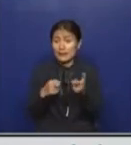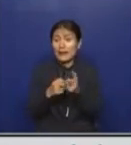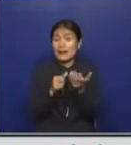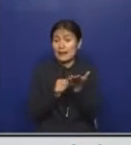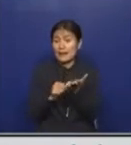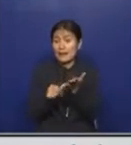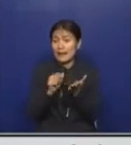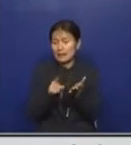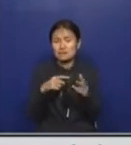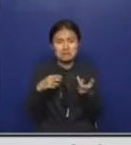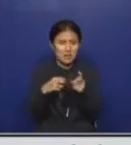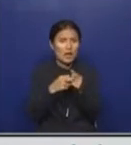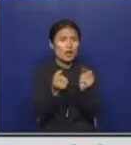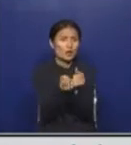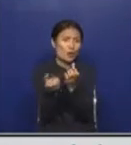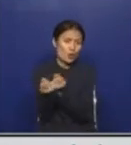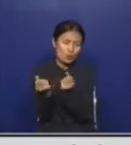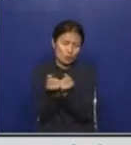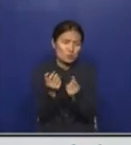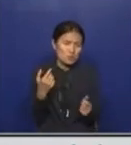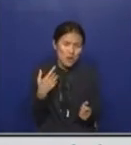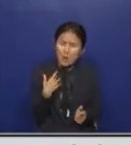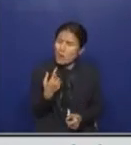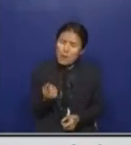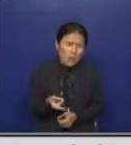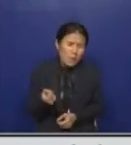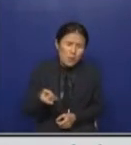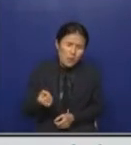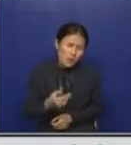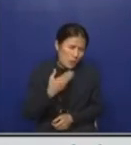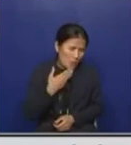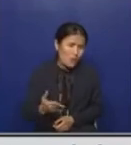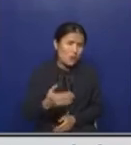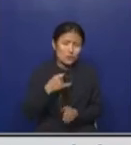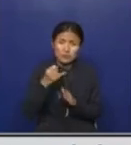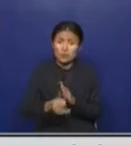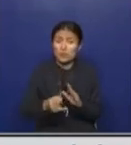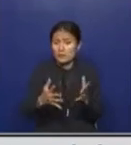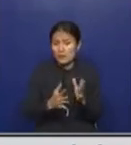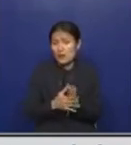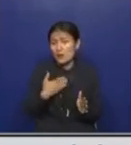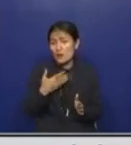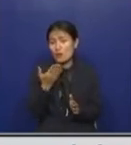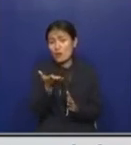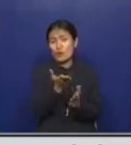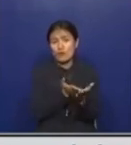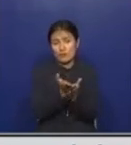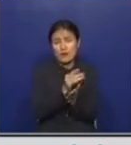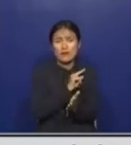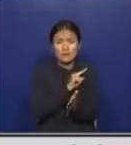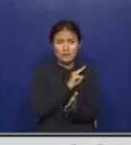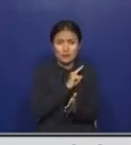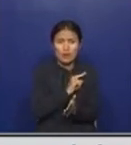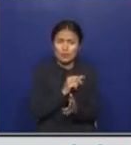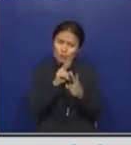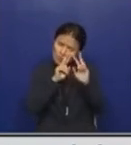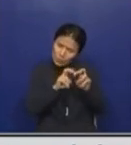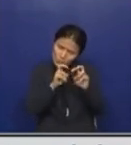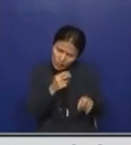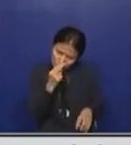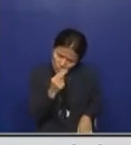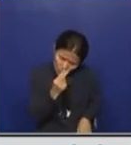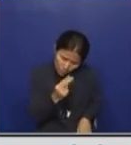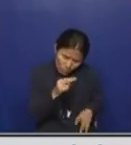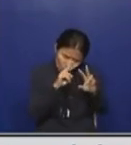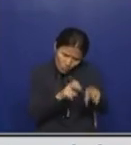างนี้จะมีผลกระทบบานปลายและไม่รู้จบขอให้หน่วยงานที่เกี่ยวข้องนะคะไปศึกษาอย่างรอ